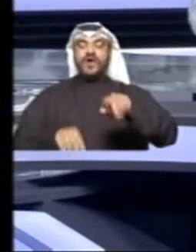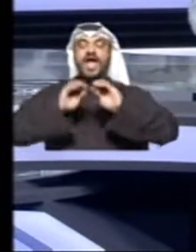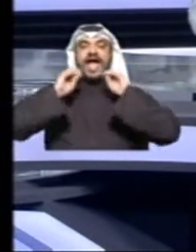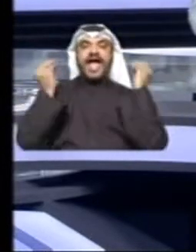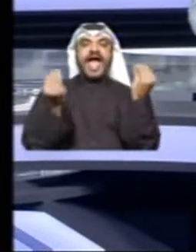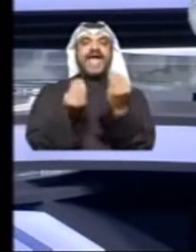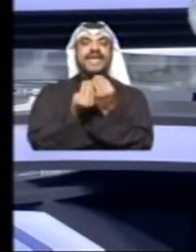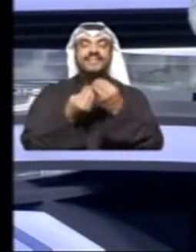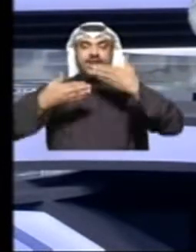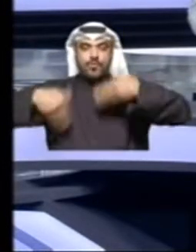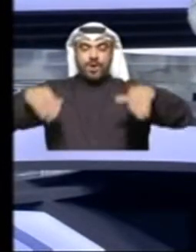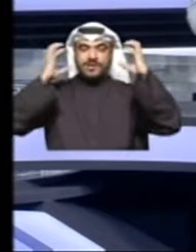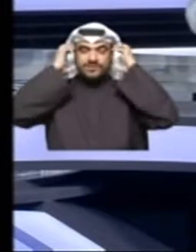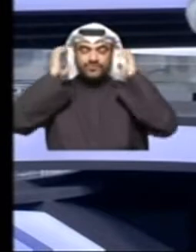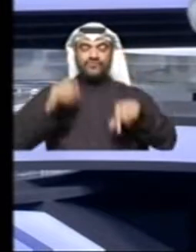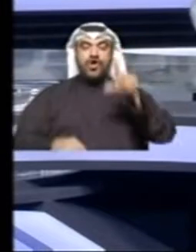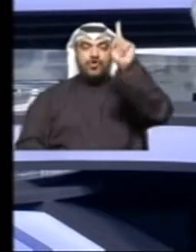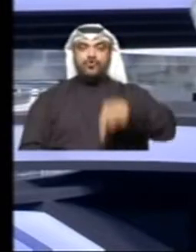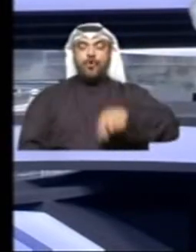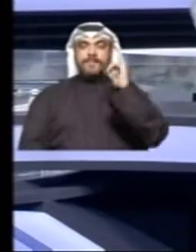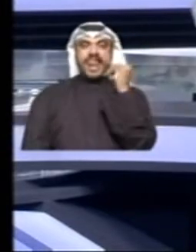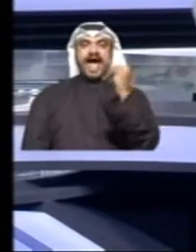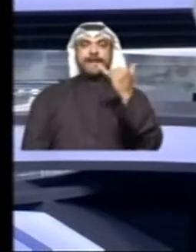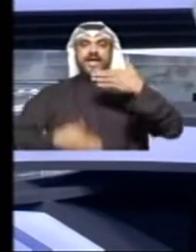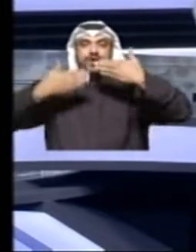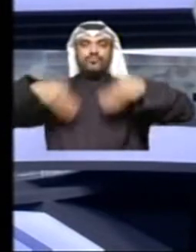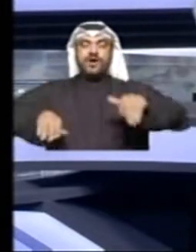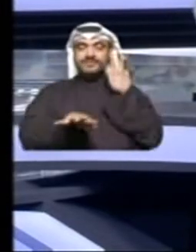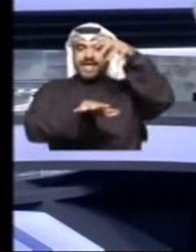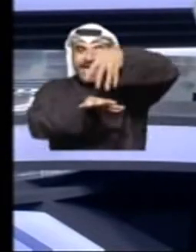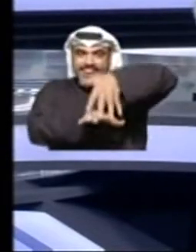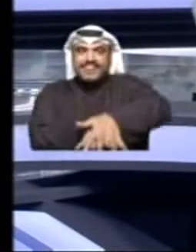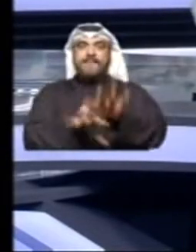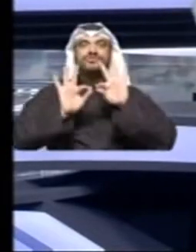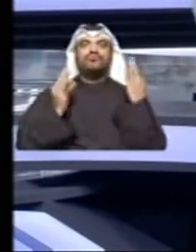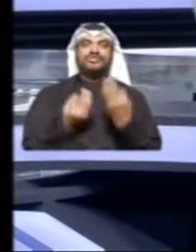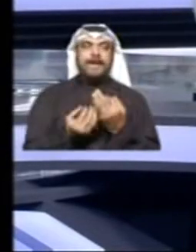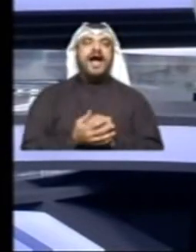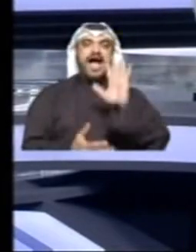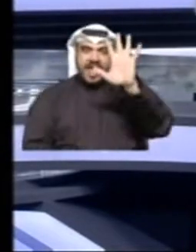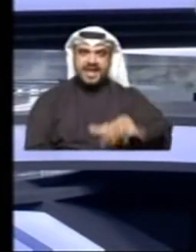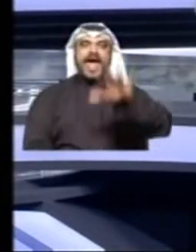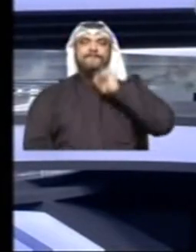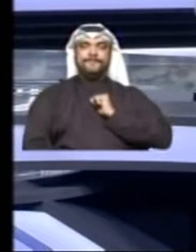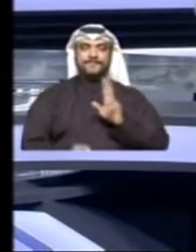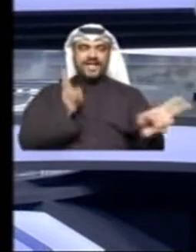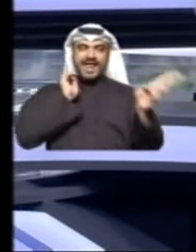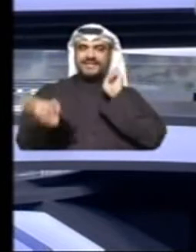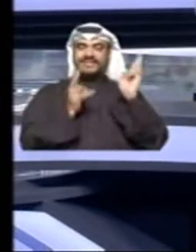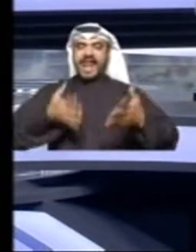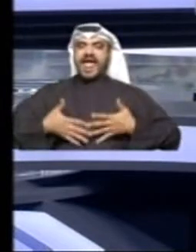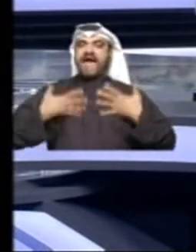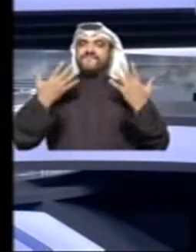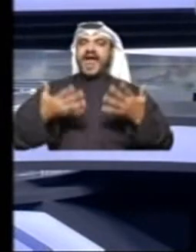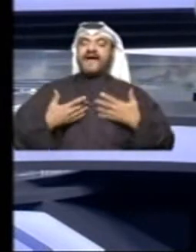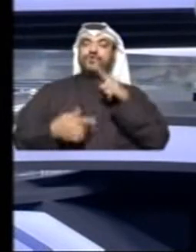لشؤون ذوي الإعاقة باليوم العربي للمعاقين لتحقيق الدمج المجتمعي لهم. نعم، هذه الاحتفالات تأتي أيمانا